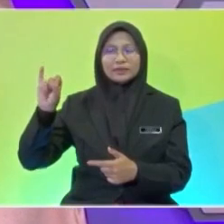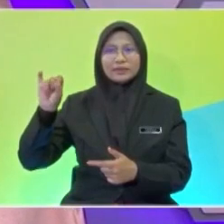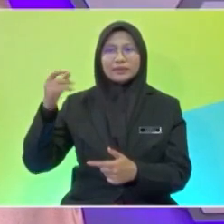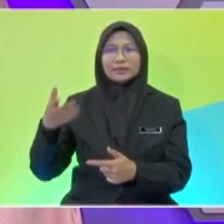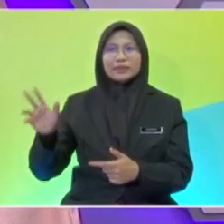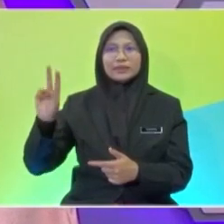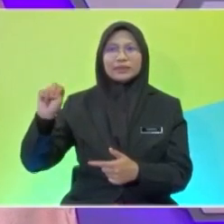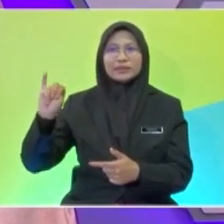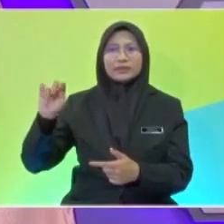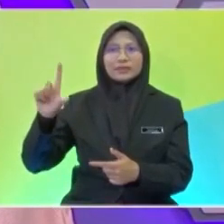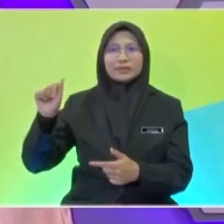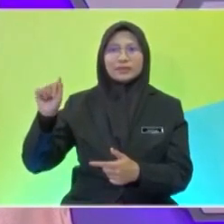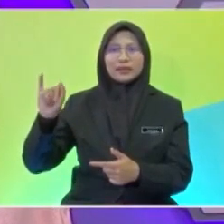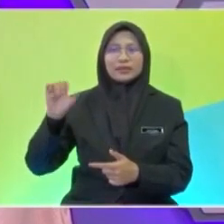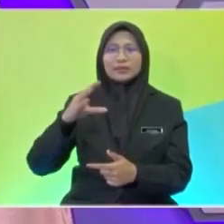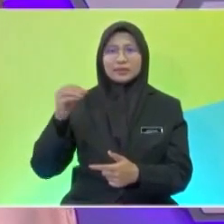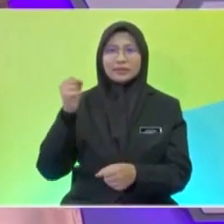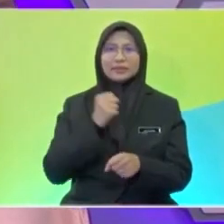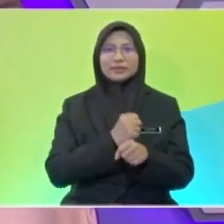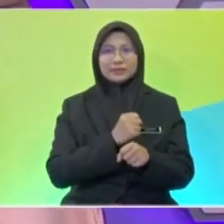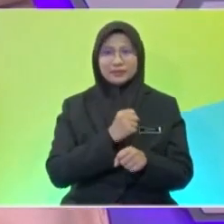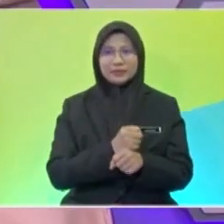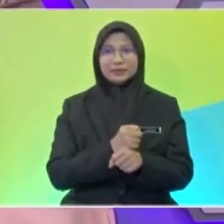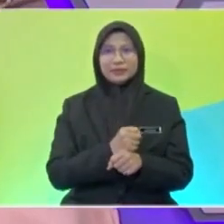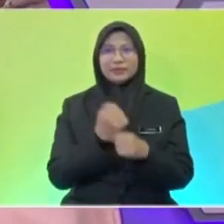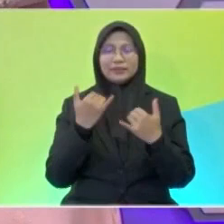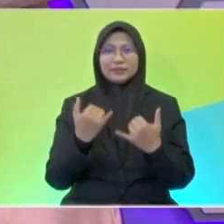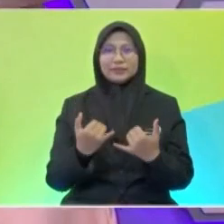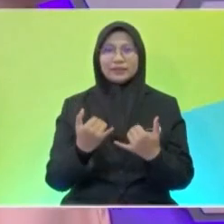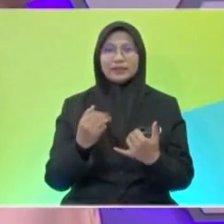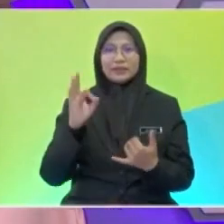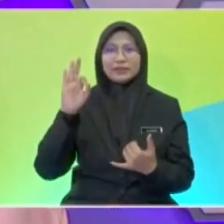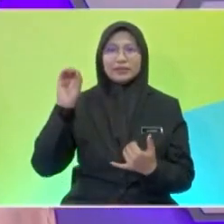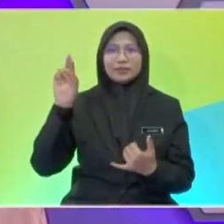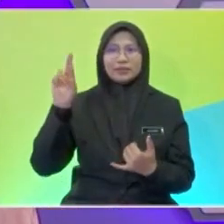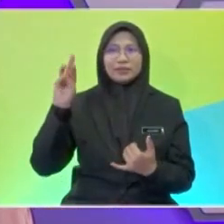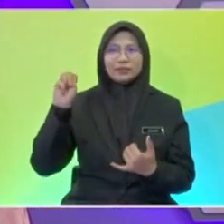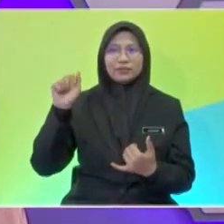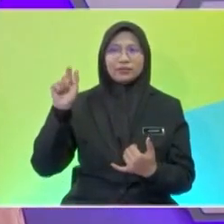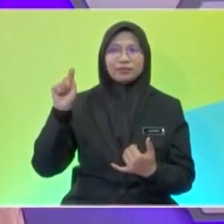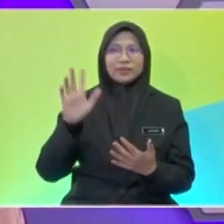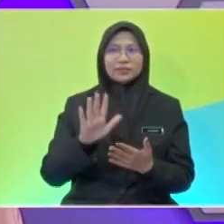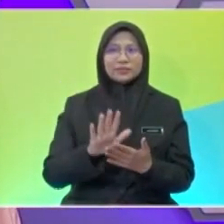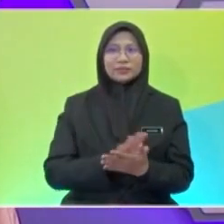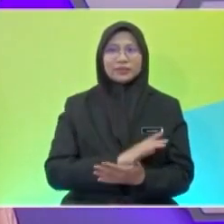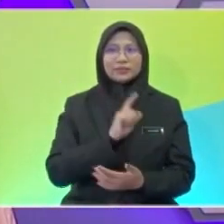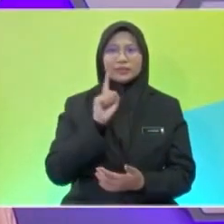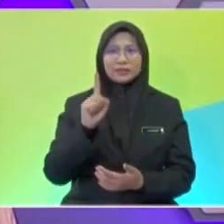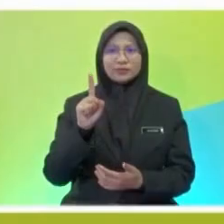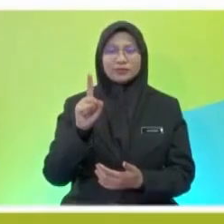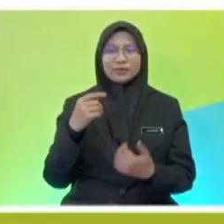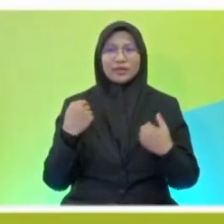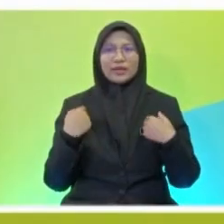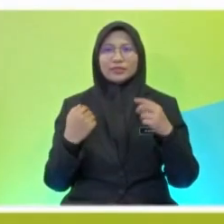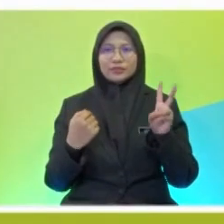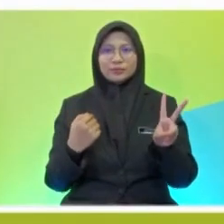Oke jadi seterusnya kita pergi pada format kertas 1 Oke untuk format berita satu terdapat dua bagian